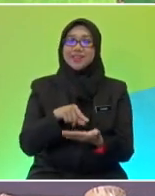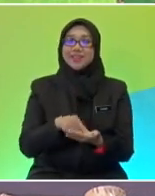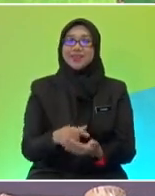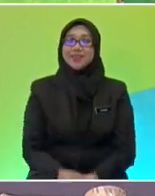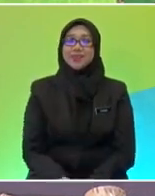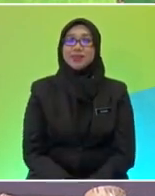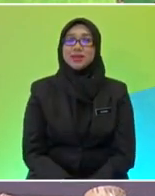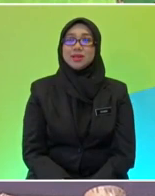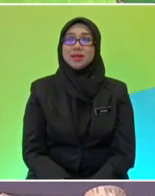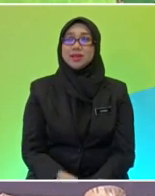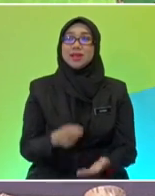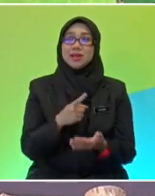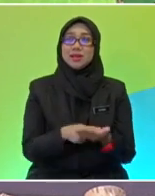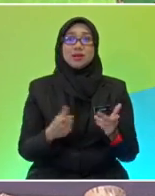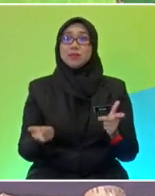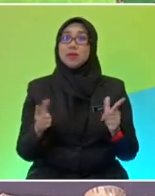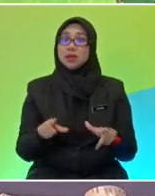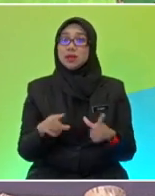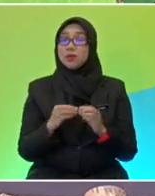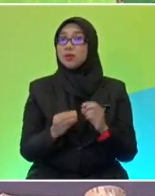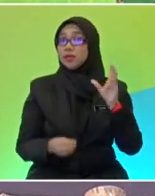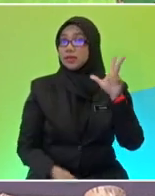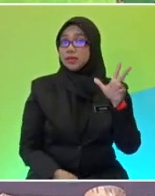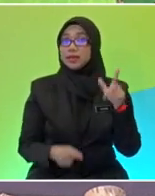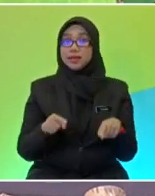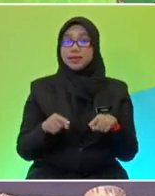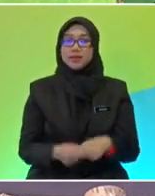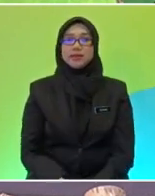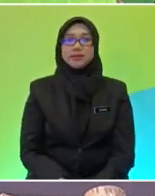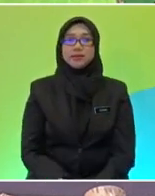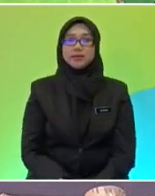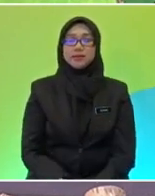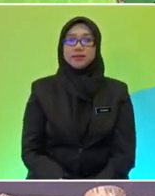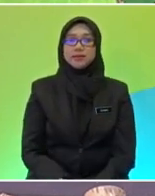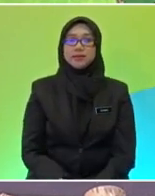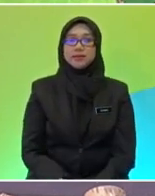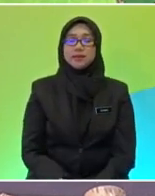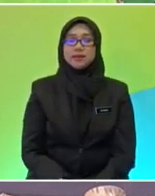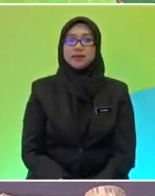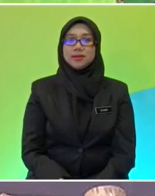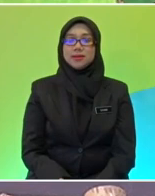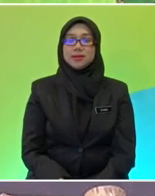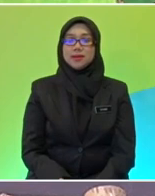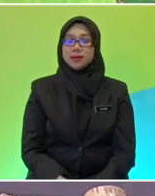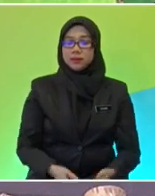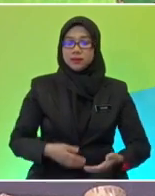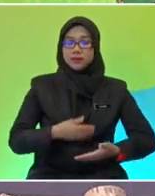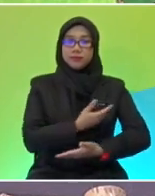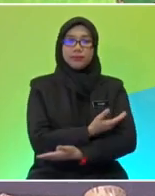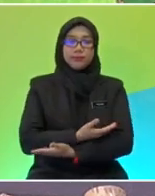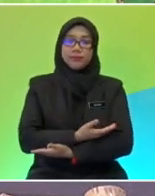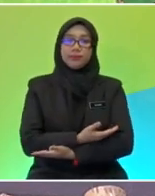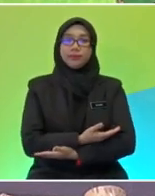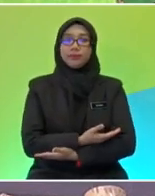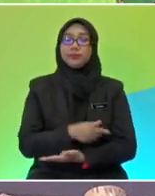apa berlaku pada kita yang ketiga ini ya pada waktu ini anak ayam akan makan dan